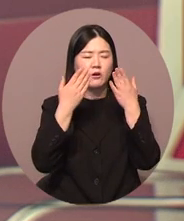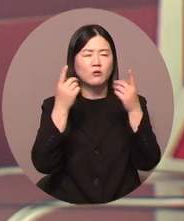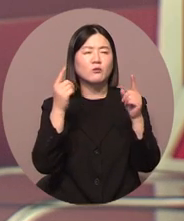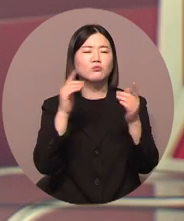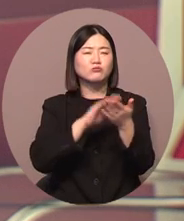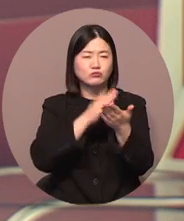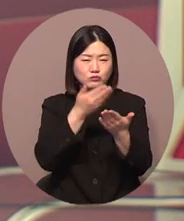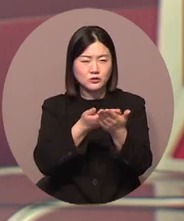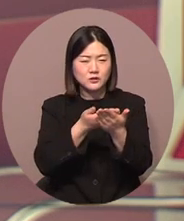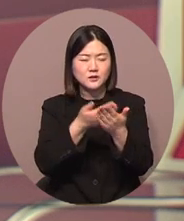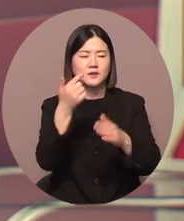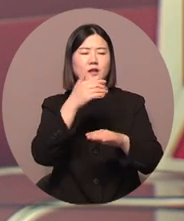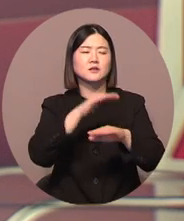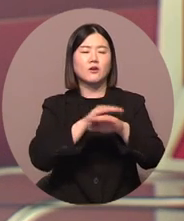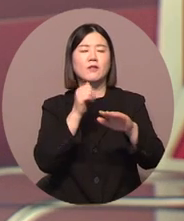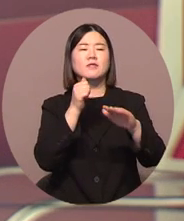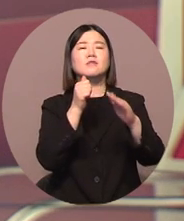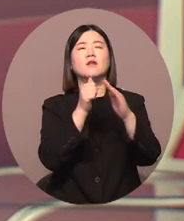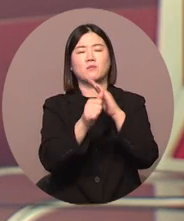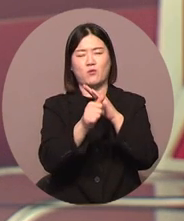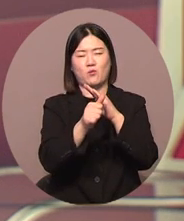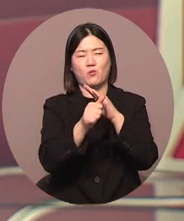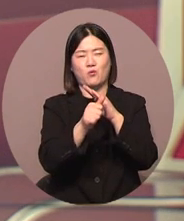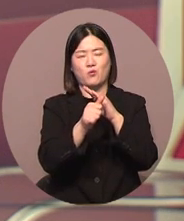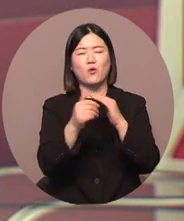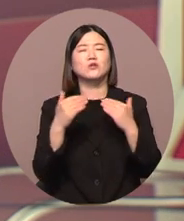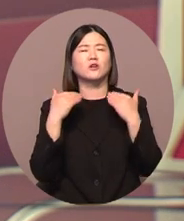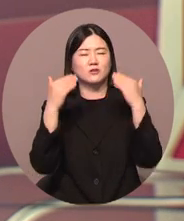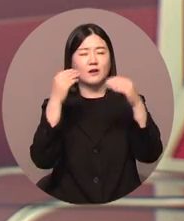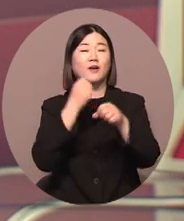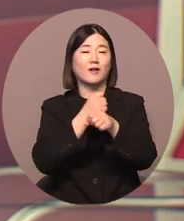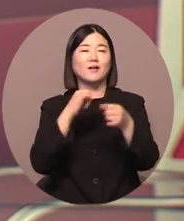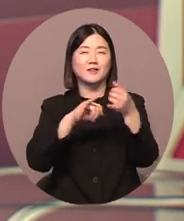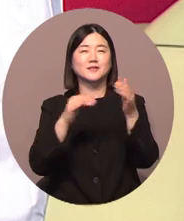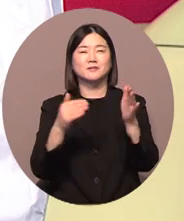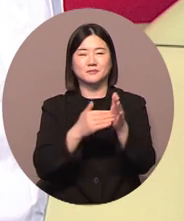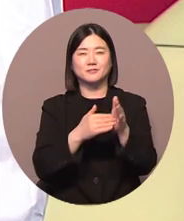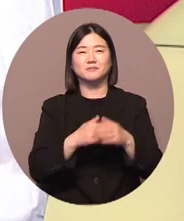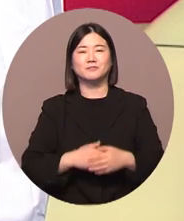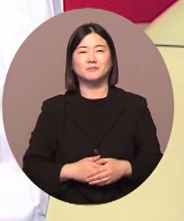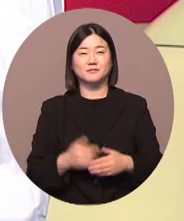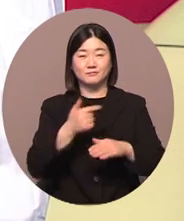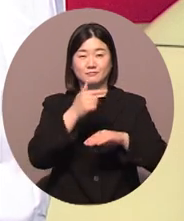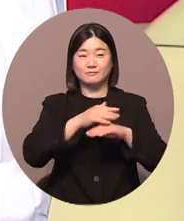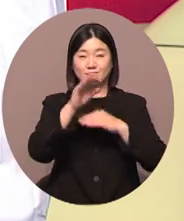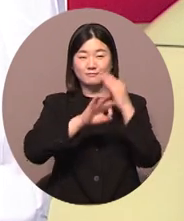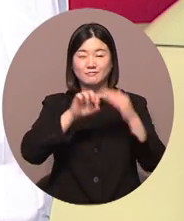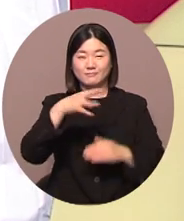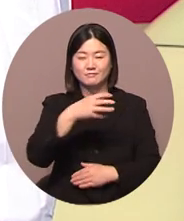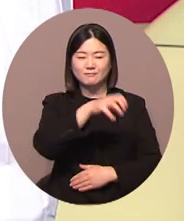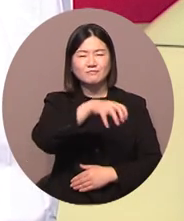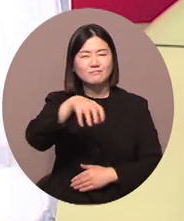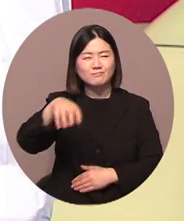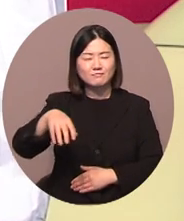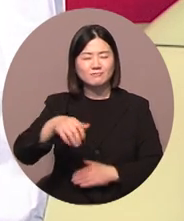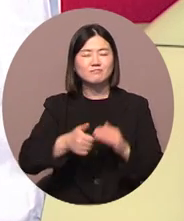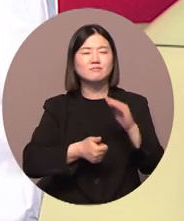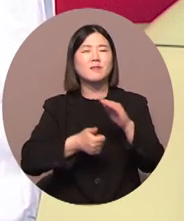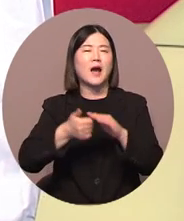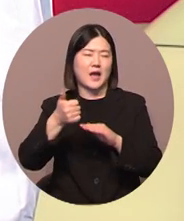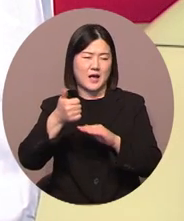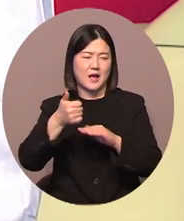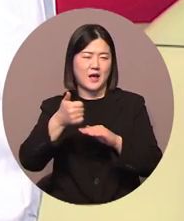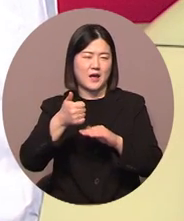새단장하여 대전의 랜드마크로 키워 가겠습니다 대전 서구을 곳곳에 희망의